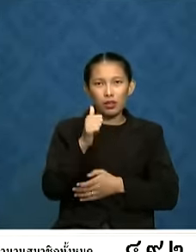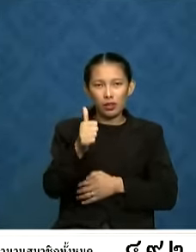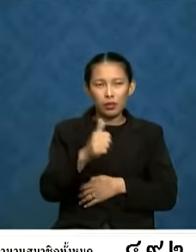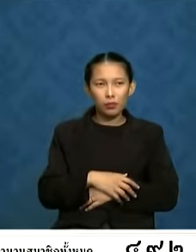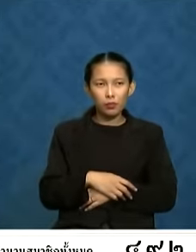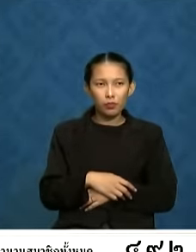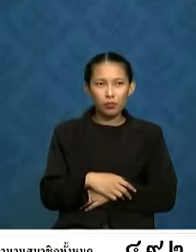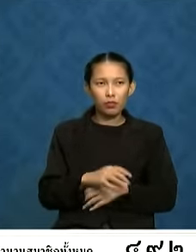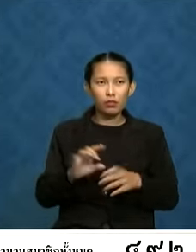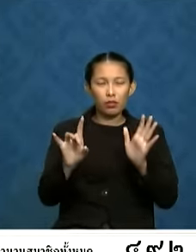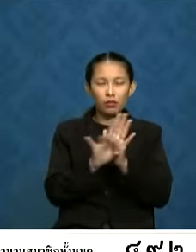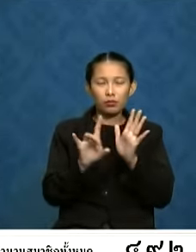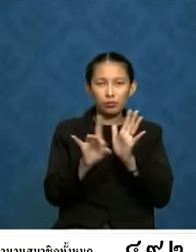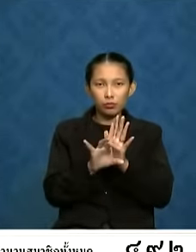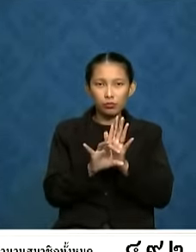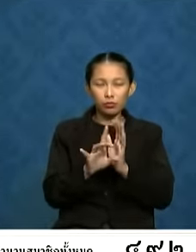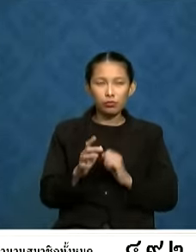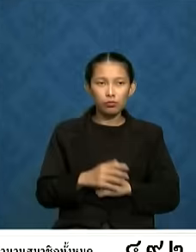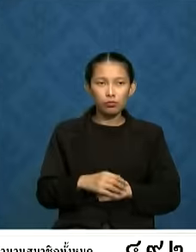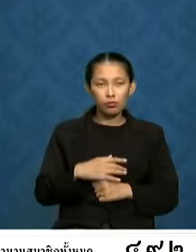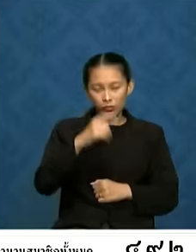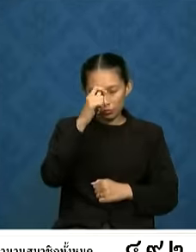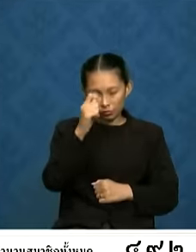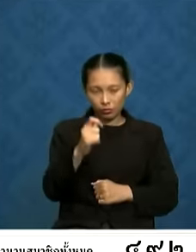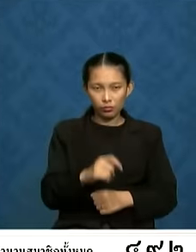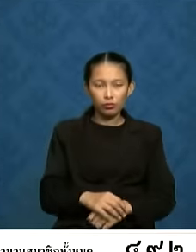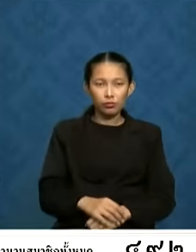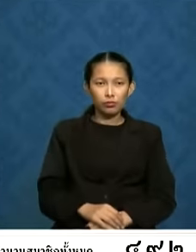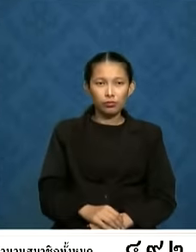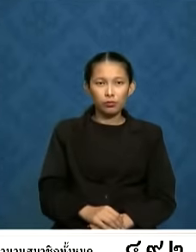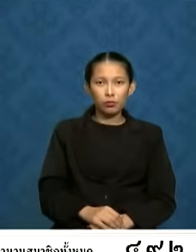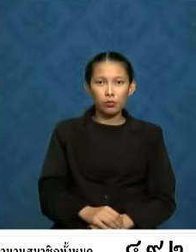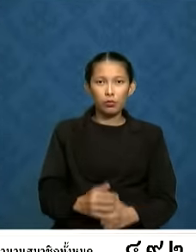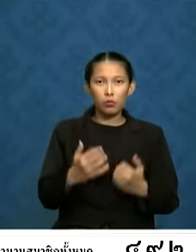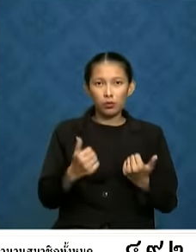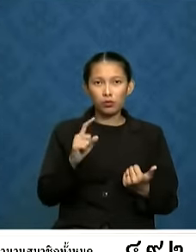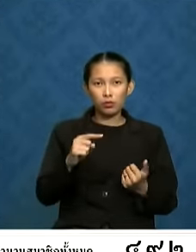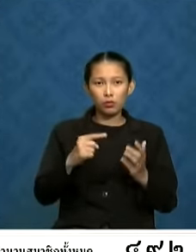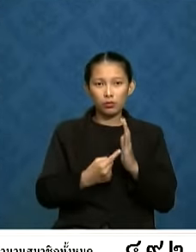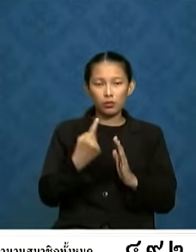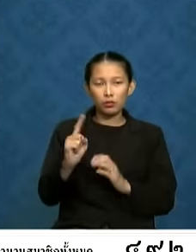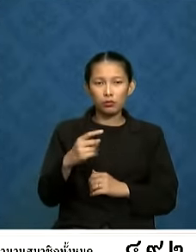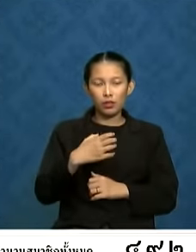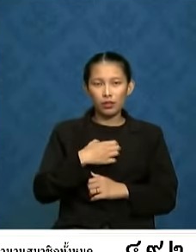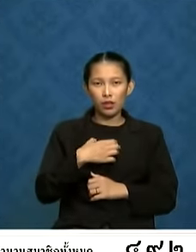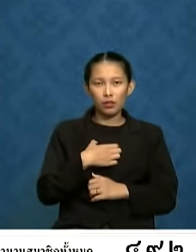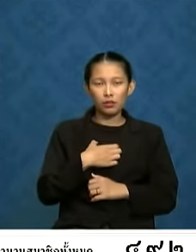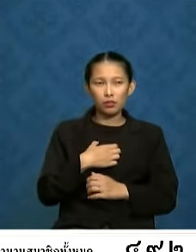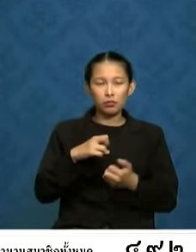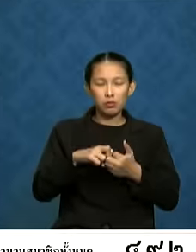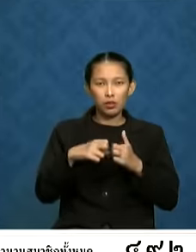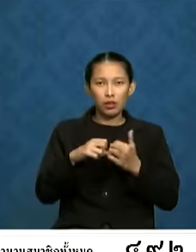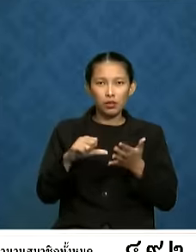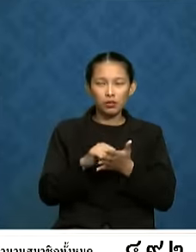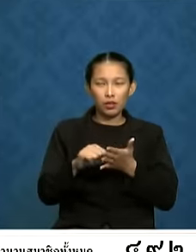ได้สุดท้ายนะครับท่านประธานด้วยความเคารพนะครับผมคิดว่าวันนี้เราต้องตั้งต้นว่าเราอยากจะแก้ปัญหา